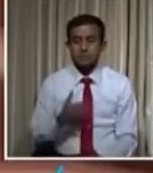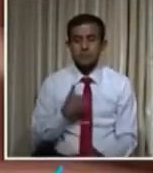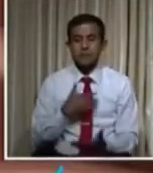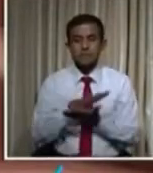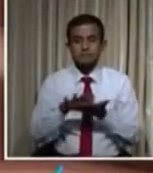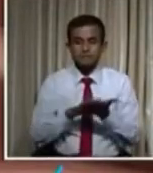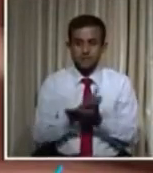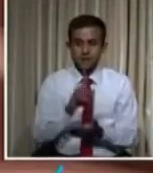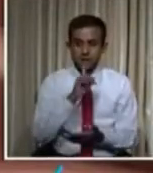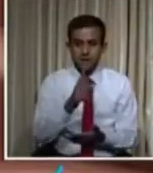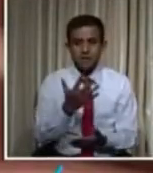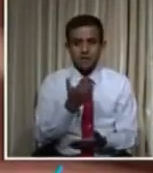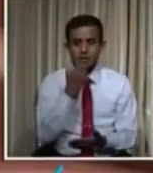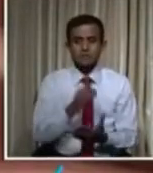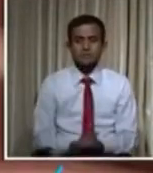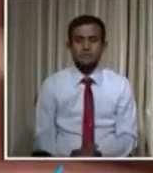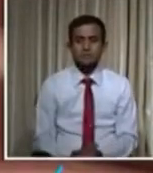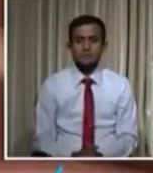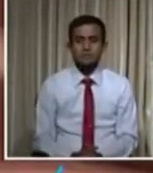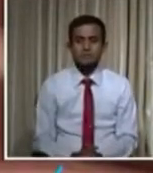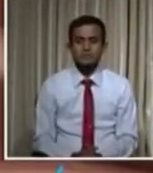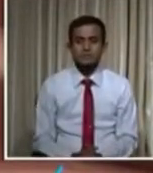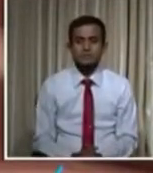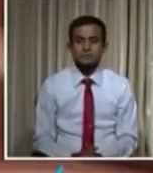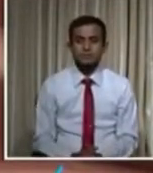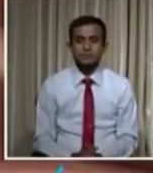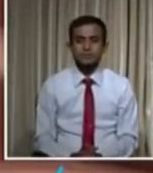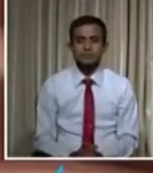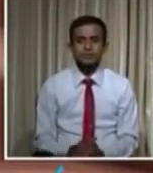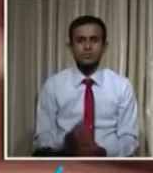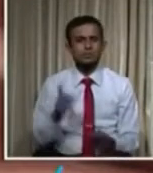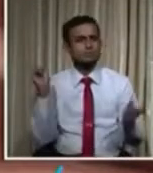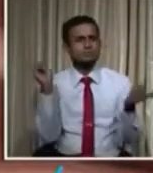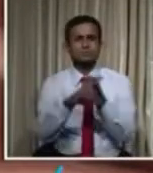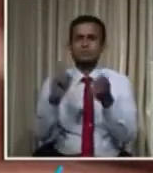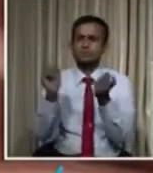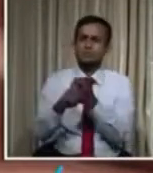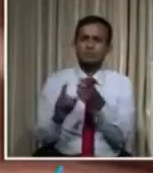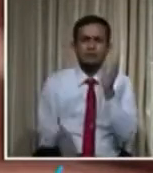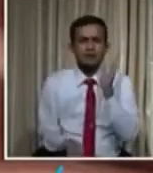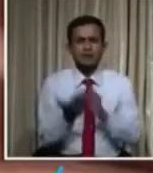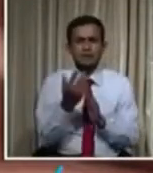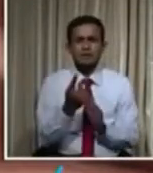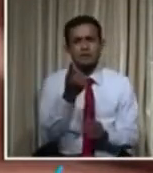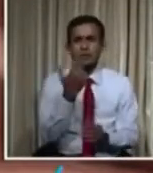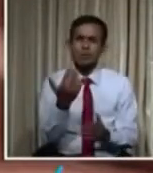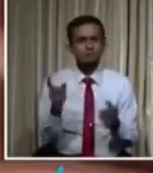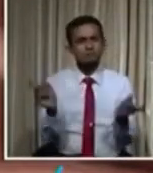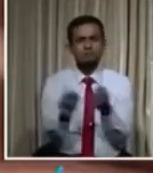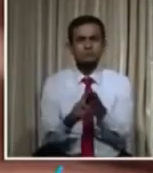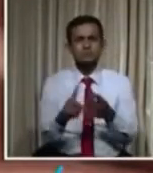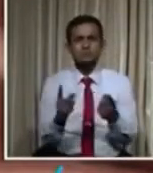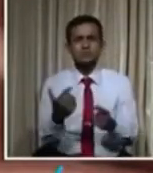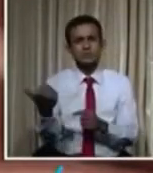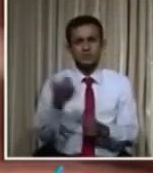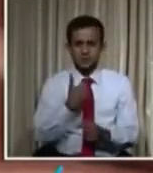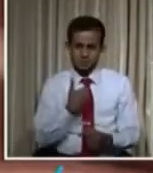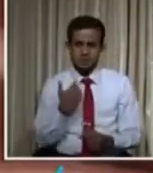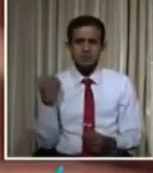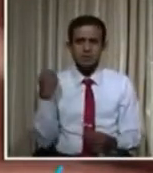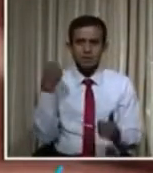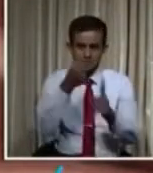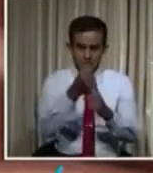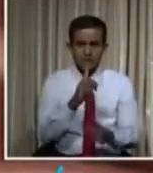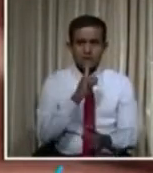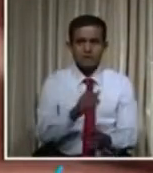බොහොම පැහැදිලිව කියන්නට ඕනේ. ඒක නිසා ඔය ගහ ගන්න ගියොත් කිව්වනේ ඕනම් ගහ ගමු ගහනවා නම් ගහන්නම් අපිත් ඉන්නම් ගහනවා